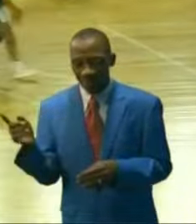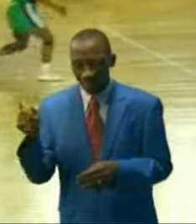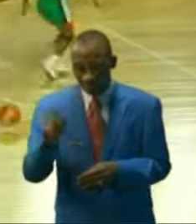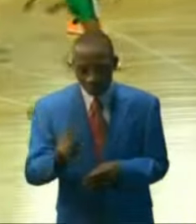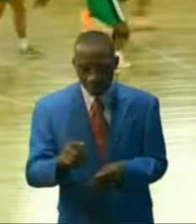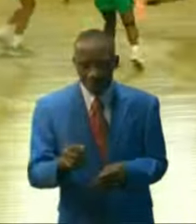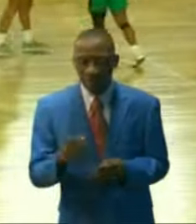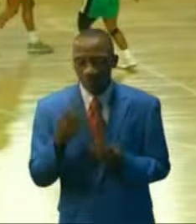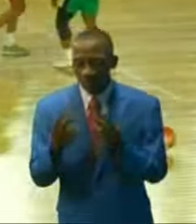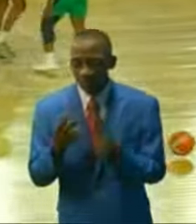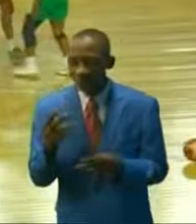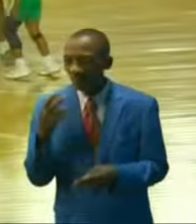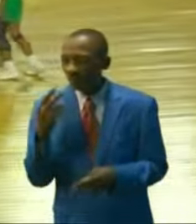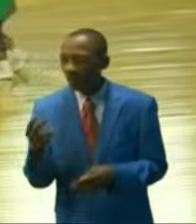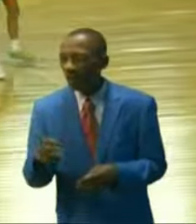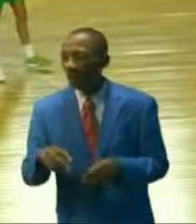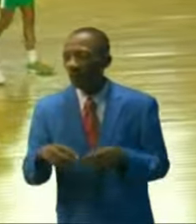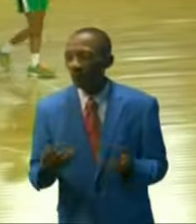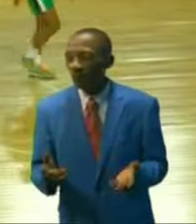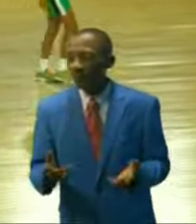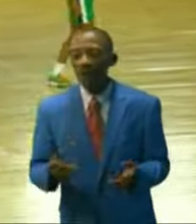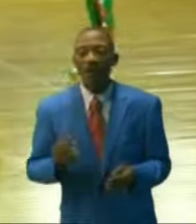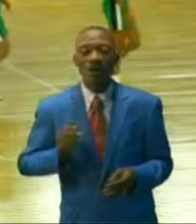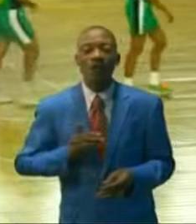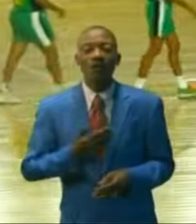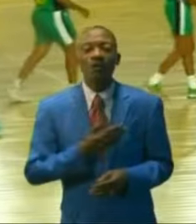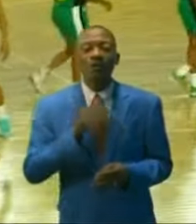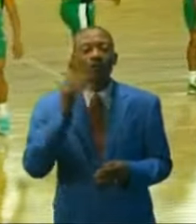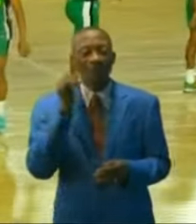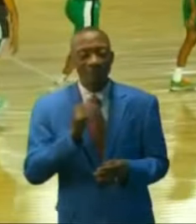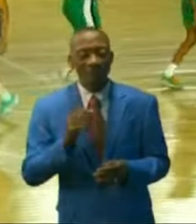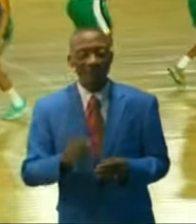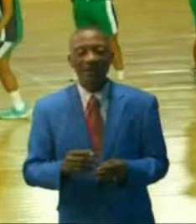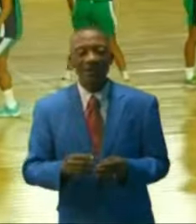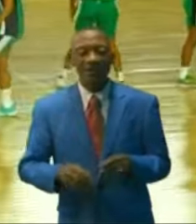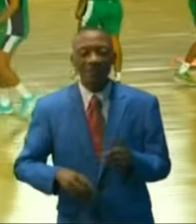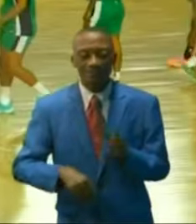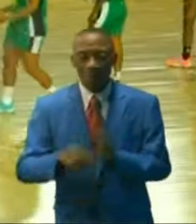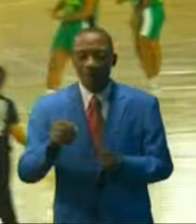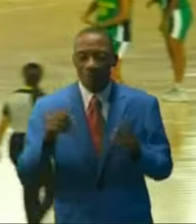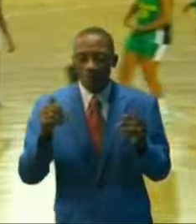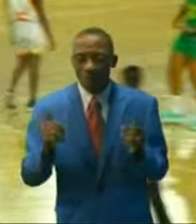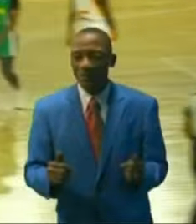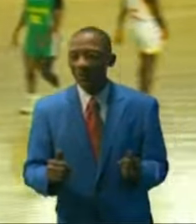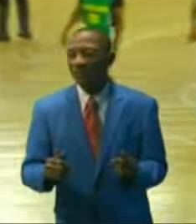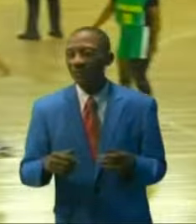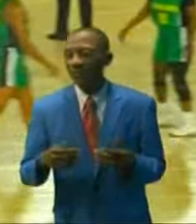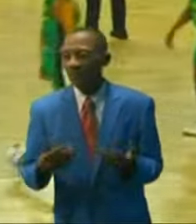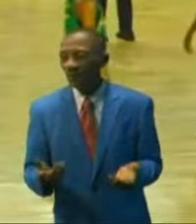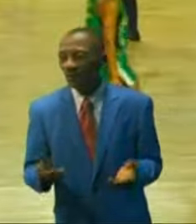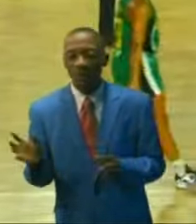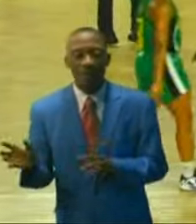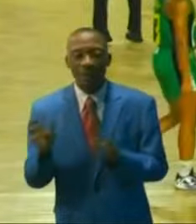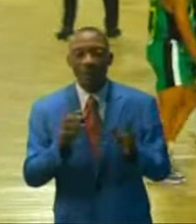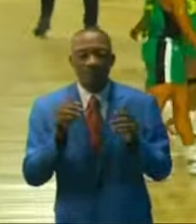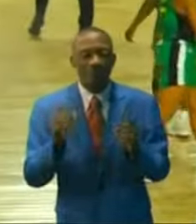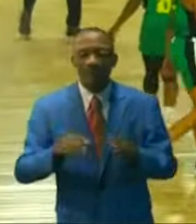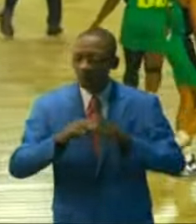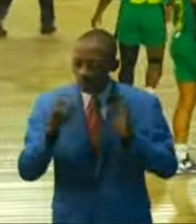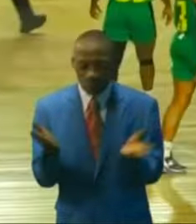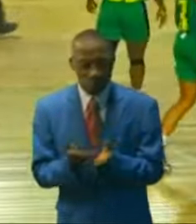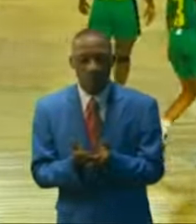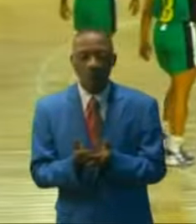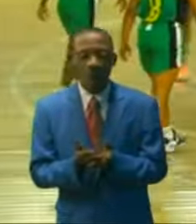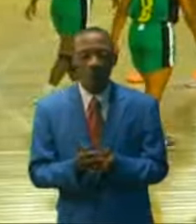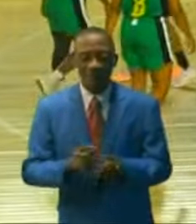à 29 et 75 points à 49, qui est le score final de cette rencontre malgré 4 tirs à 3 points réussis des divines Pembe, joueuses de la RDC.